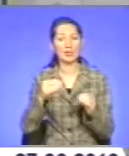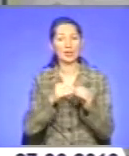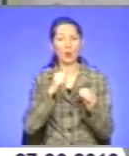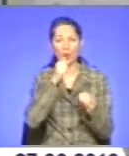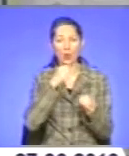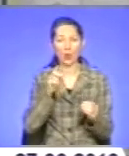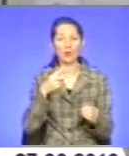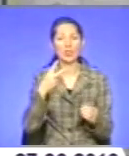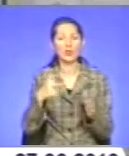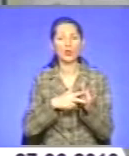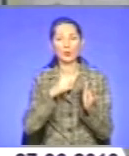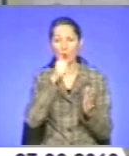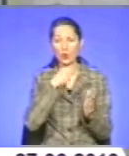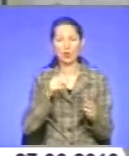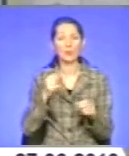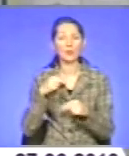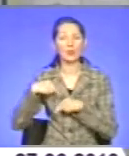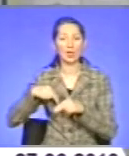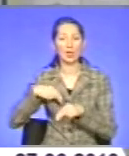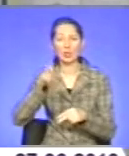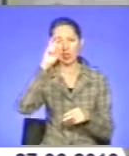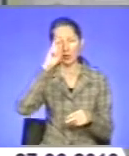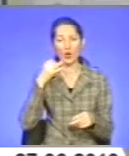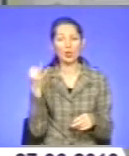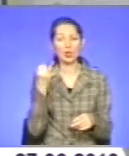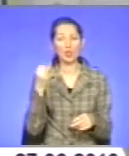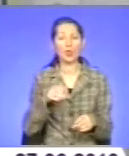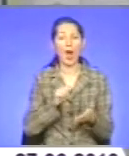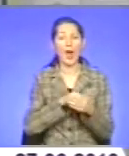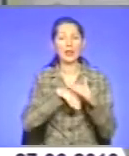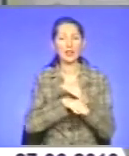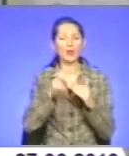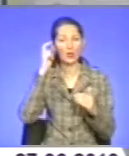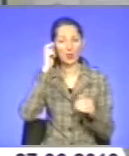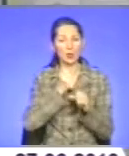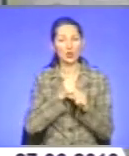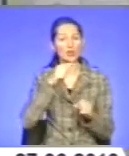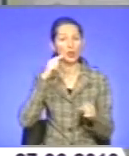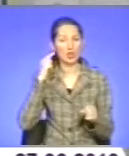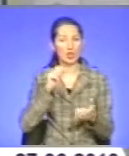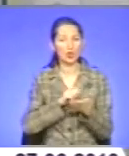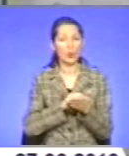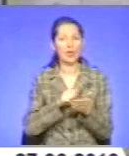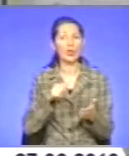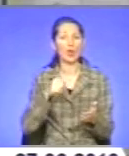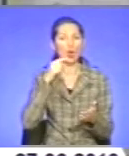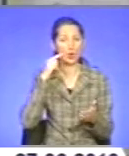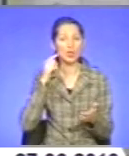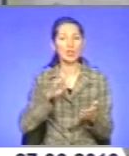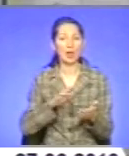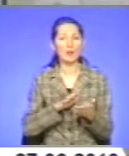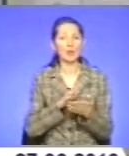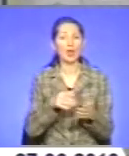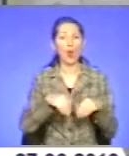році співробітники Центрального державного історичного архіву України у Києві, працюючи в Росії з документами російського архіву давніх фактів, у